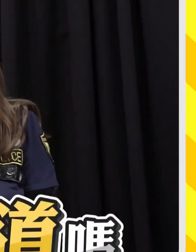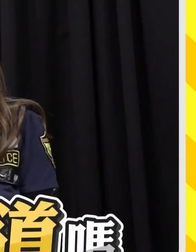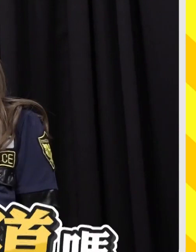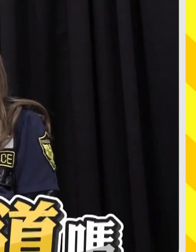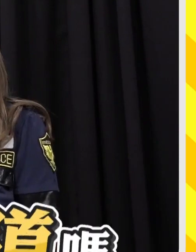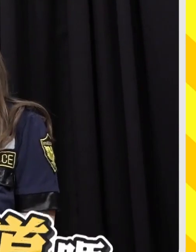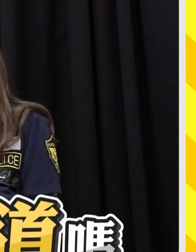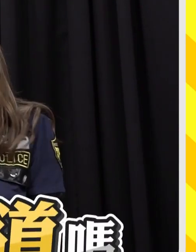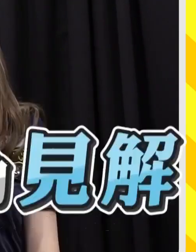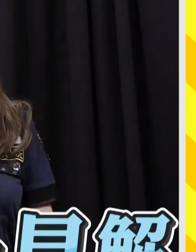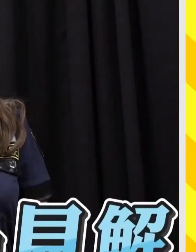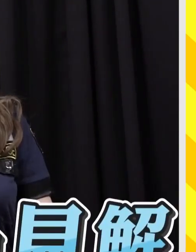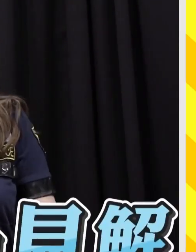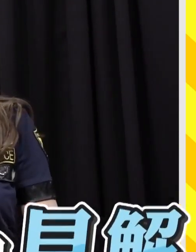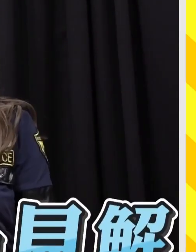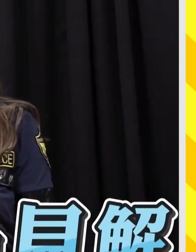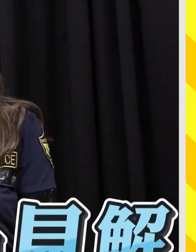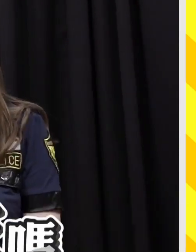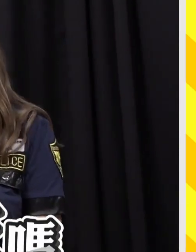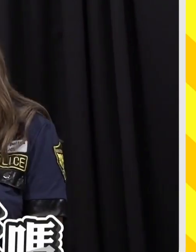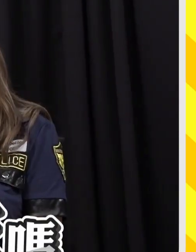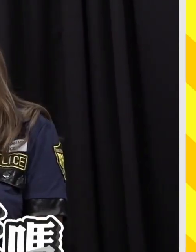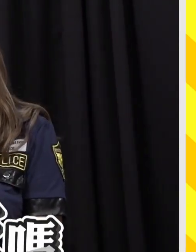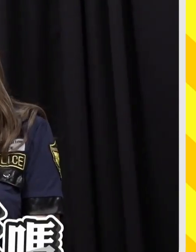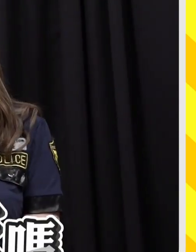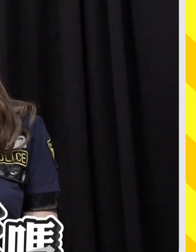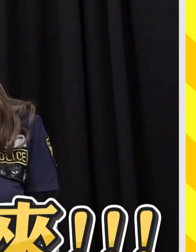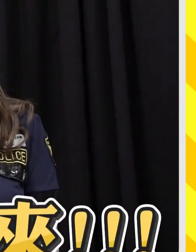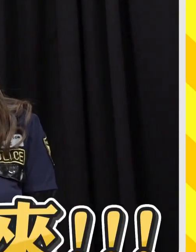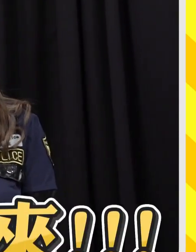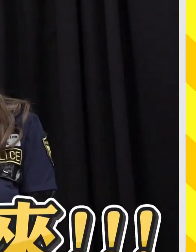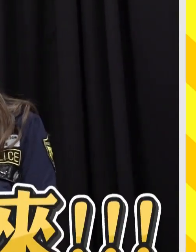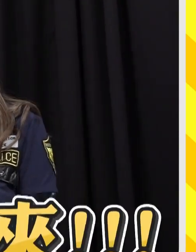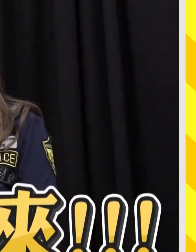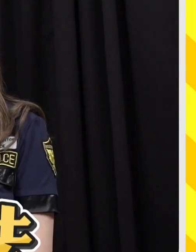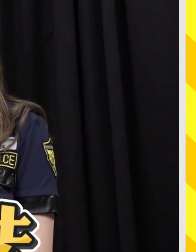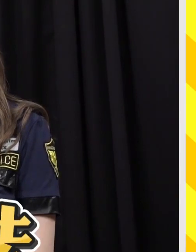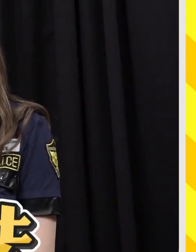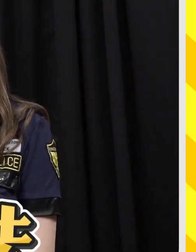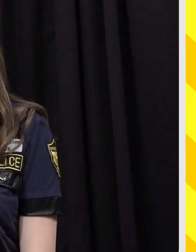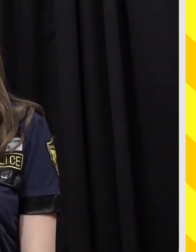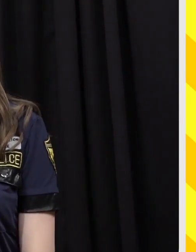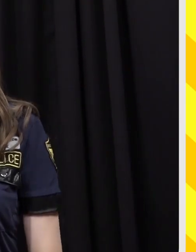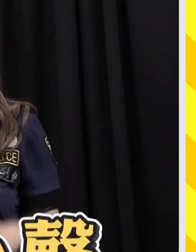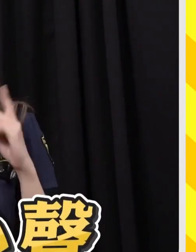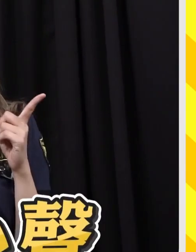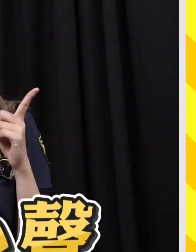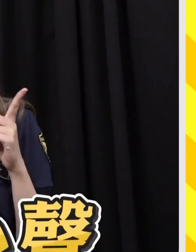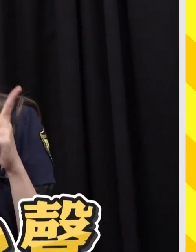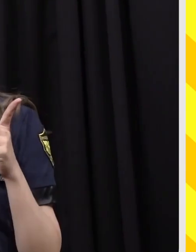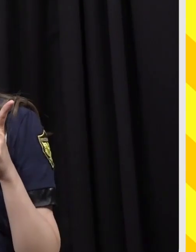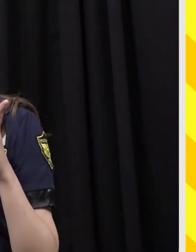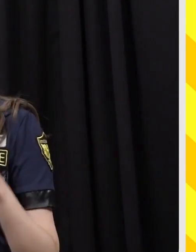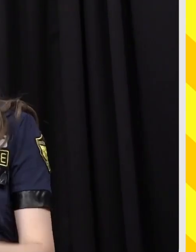说却苦无发声的管道吗？ 你对事情有不同的见解却无人倾诉吗？ 年轻学子们站出来说出你们的想法，让我们听听年轻人